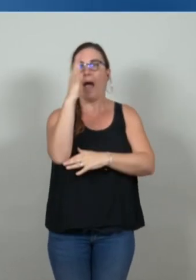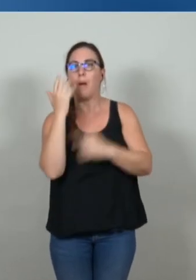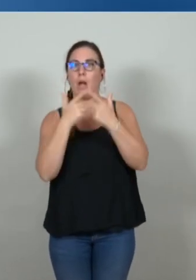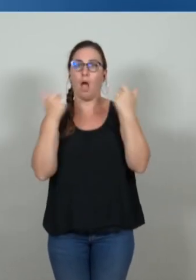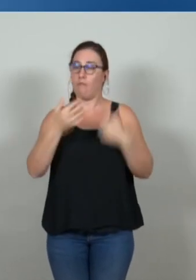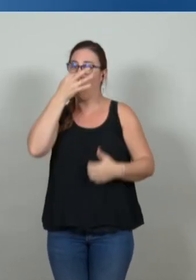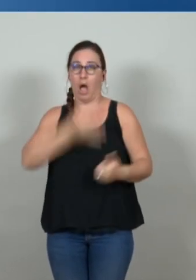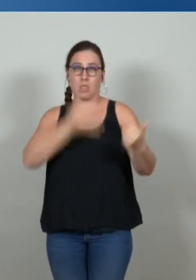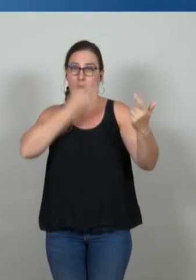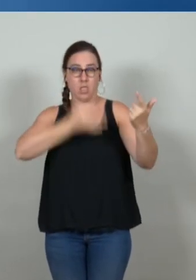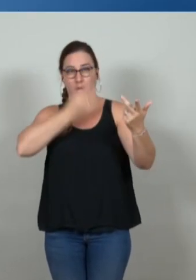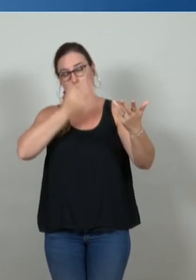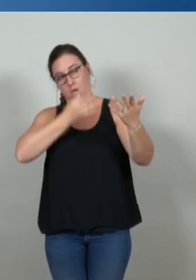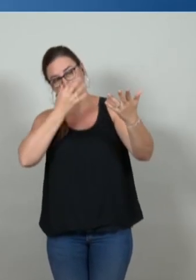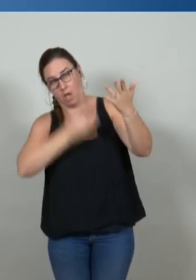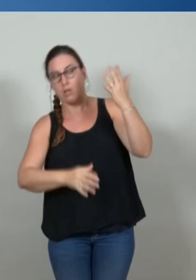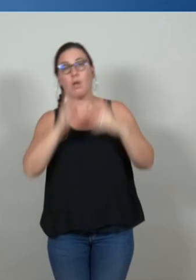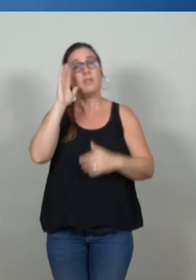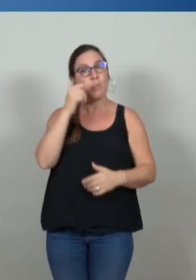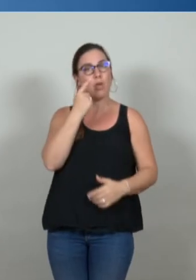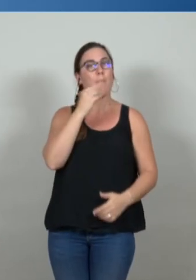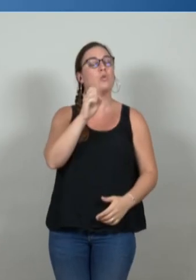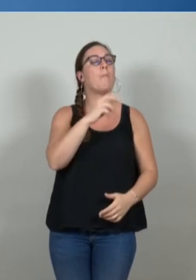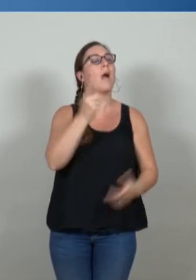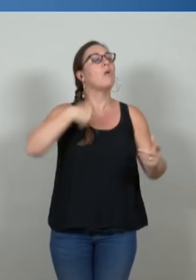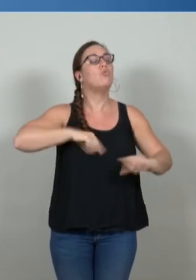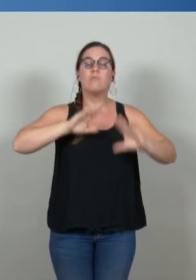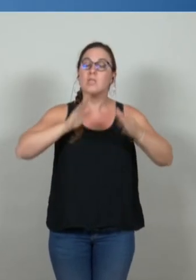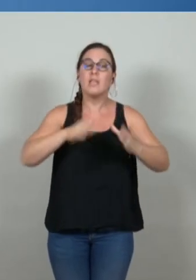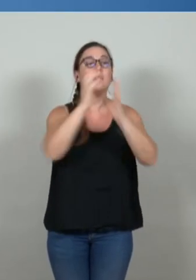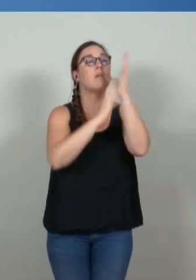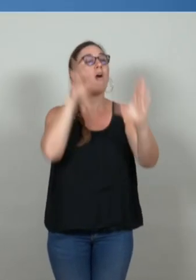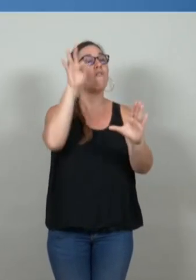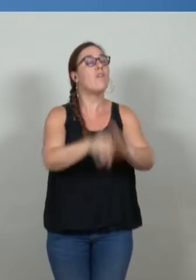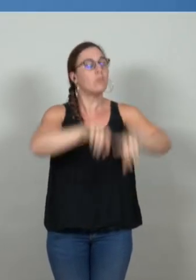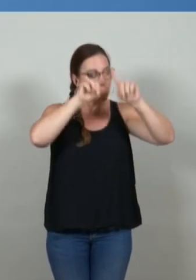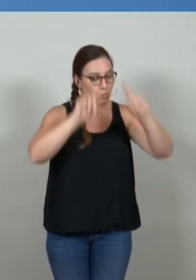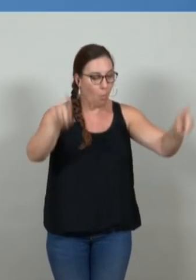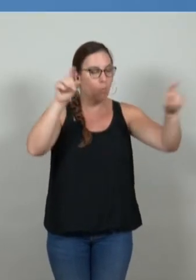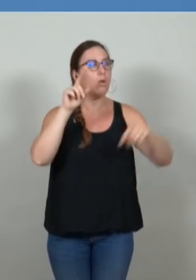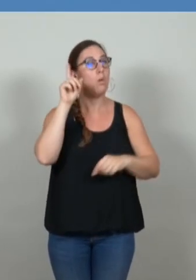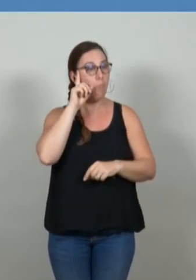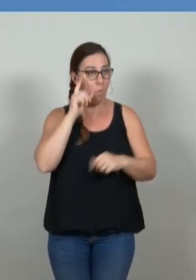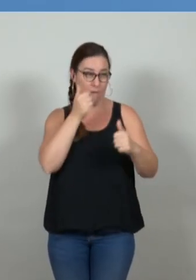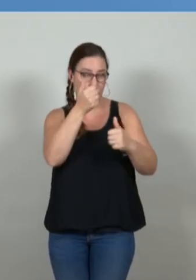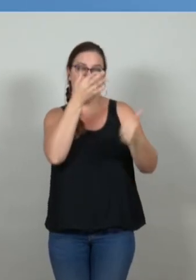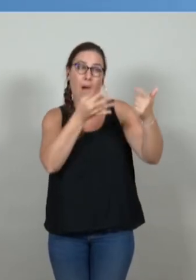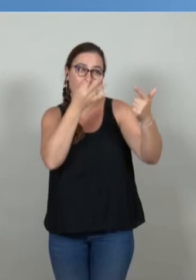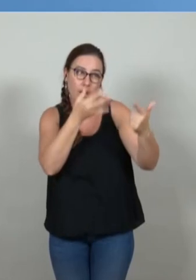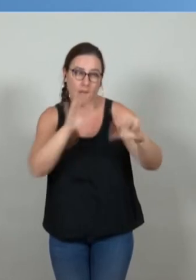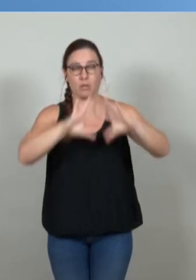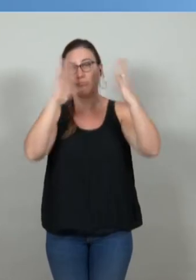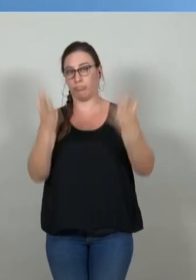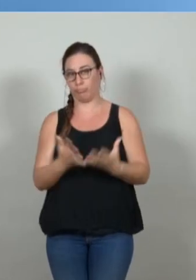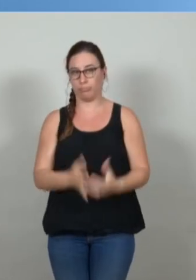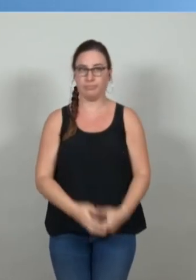grandes occasions et c'est pour ça que Monsieur bac ne voterons pas cette délibération à cause des occasions que vous avez manquées